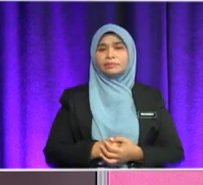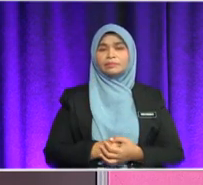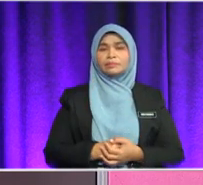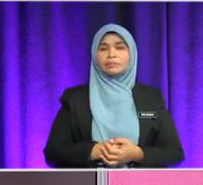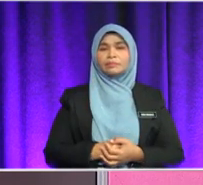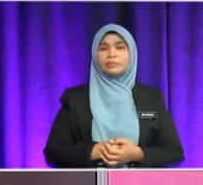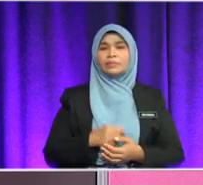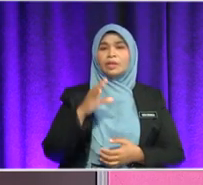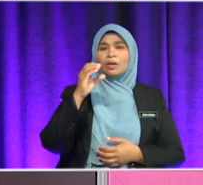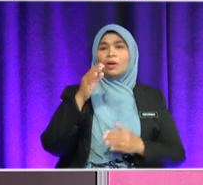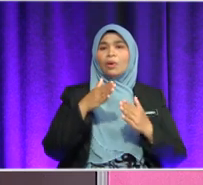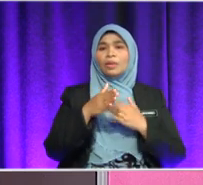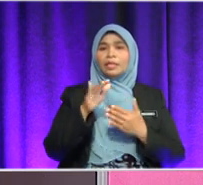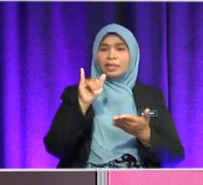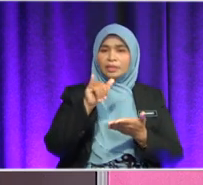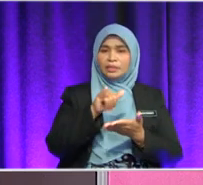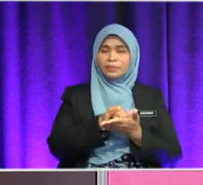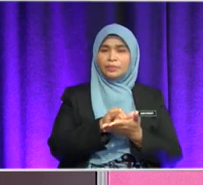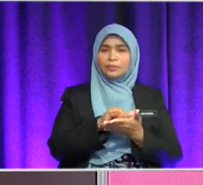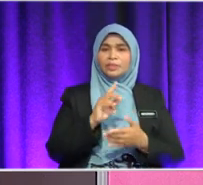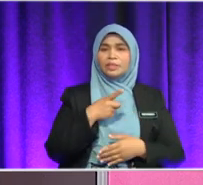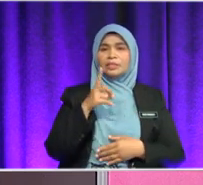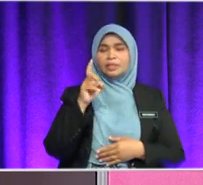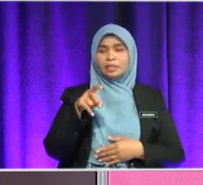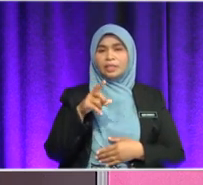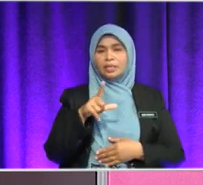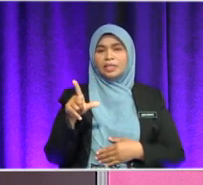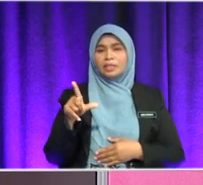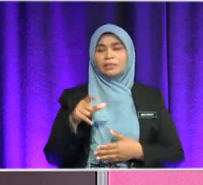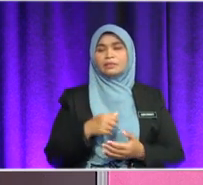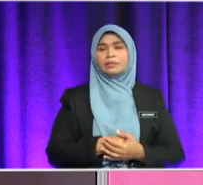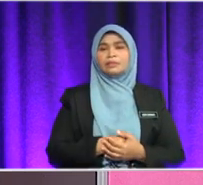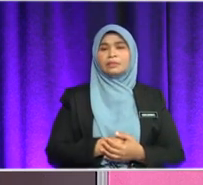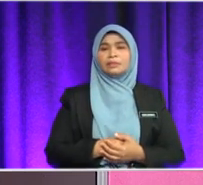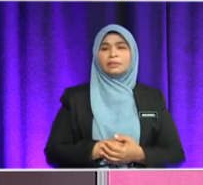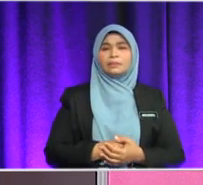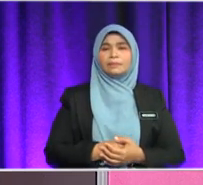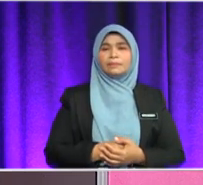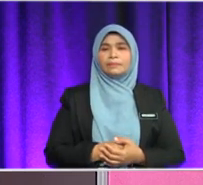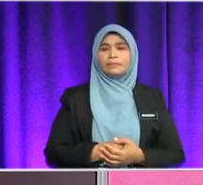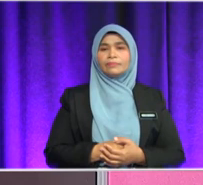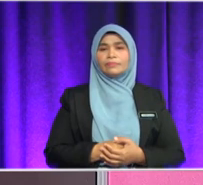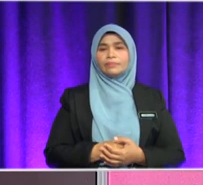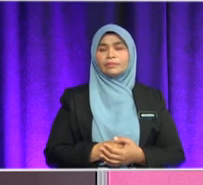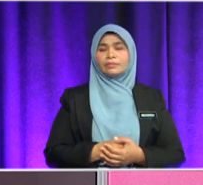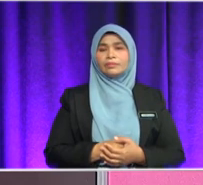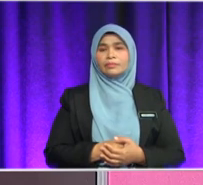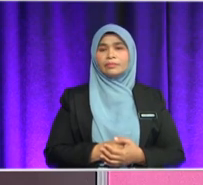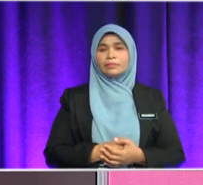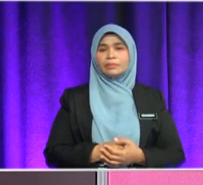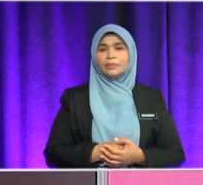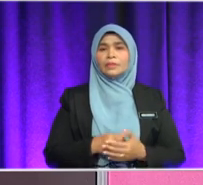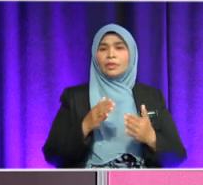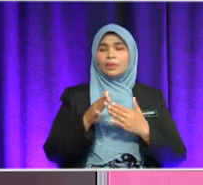oleh itu oli itu kita hendaklah yakni sebagaimana kita jawab Dalam pengajaran ayat dan hadis